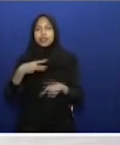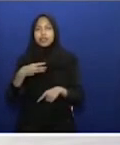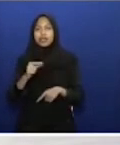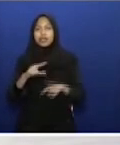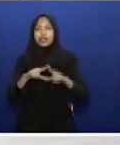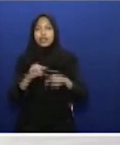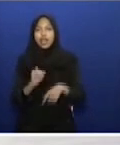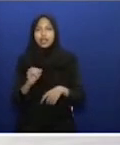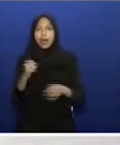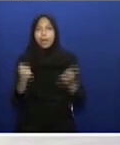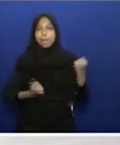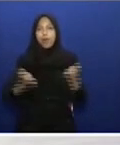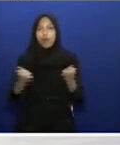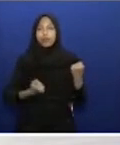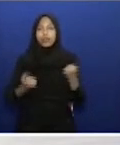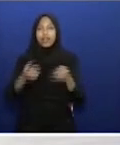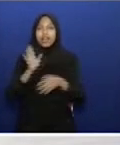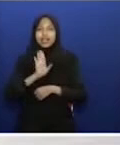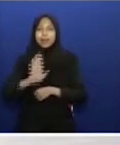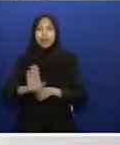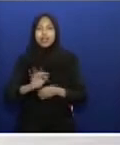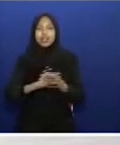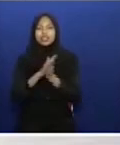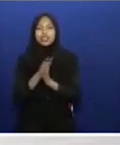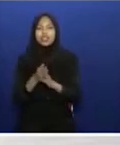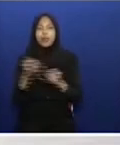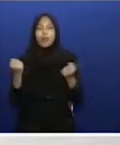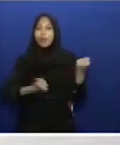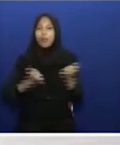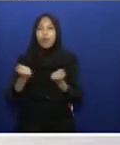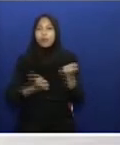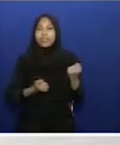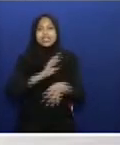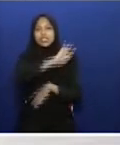Kedepan mobil semua ini akan ganti dari mobil